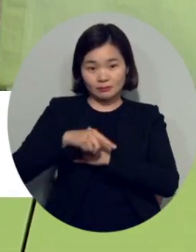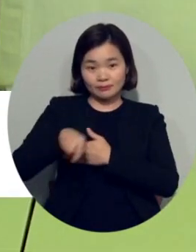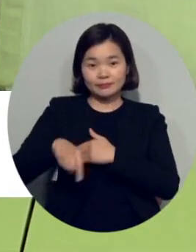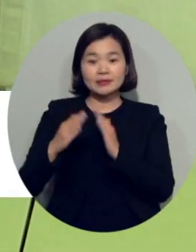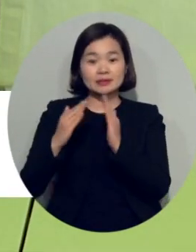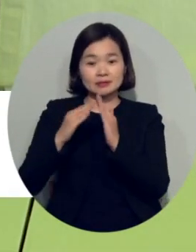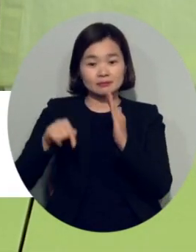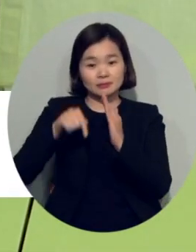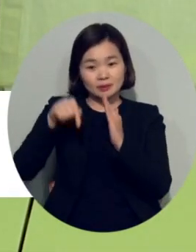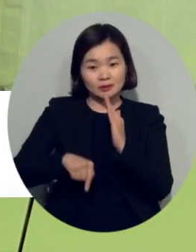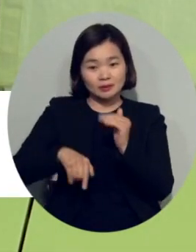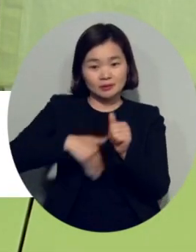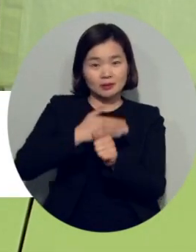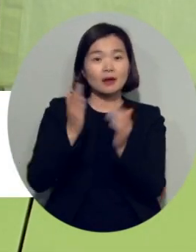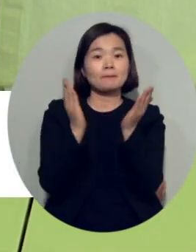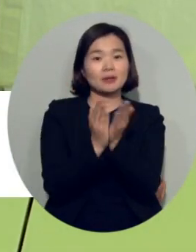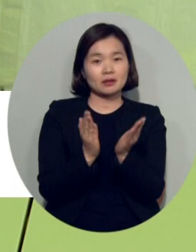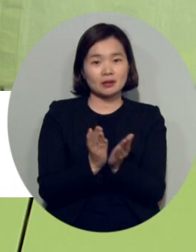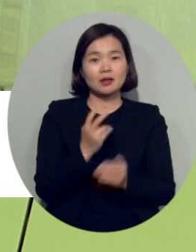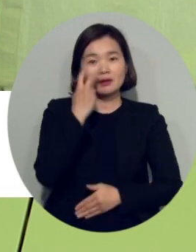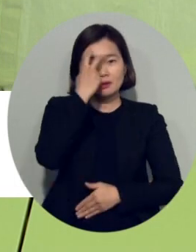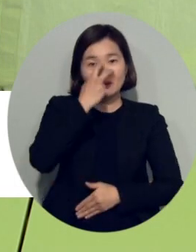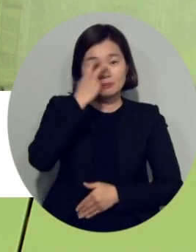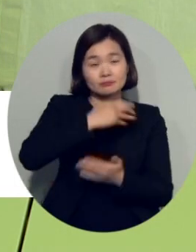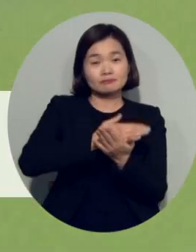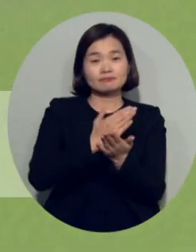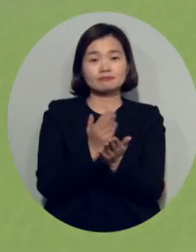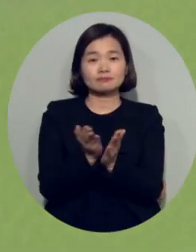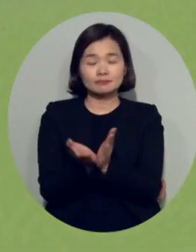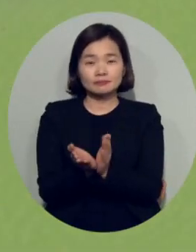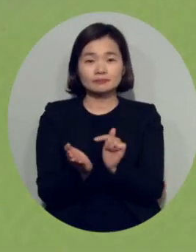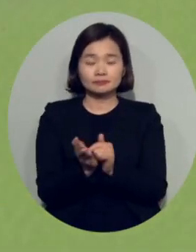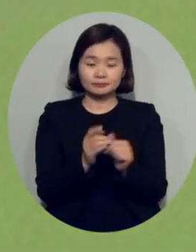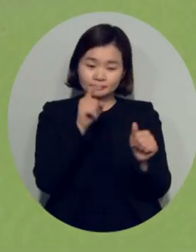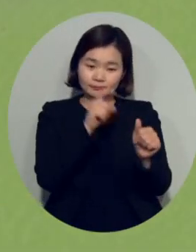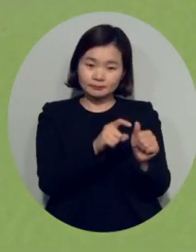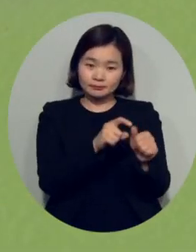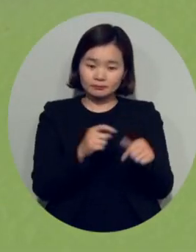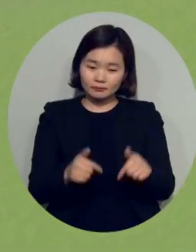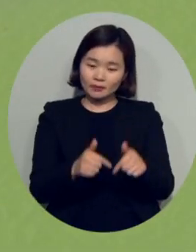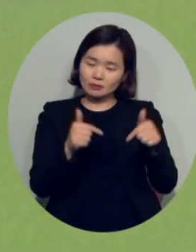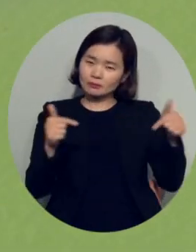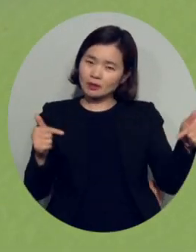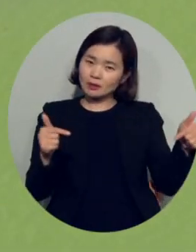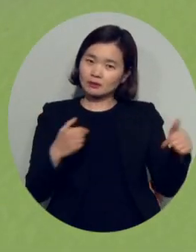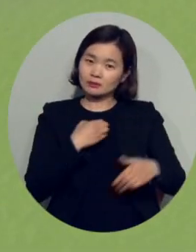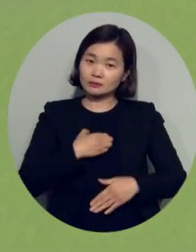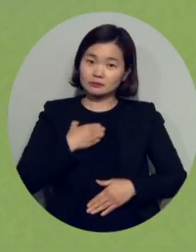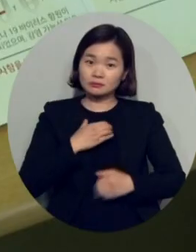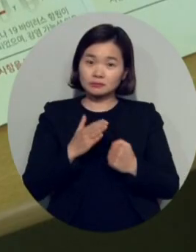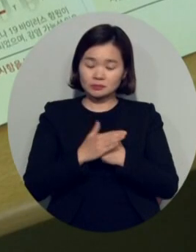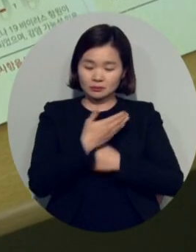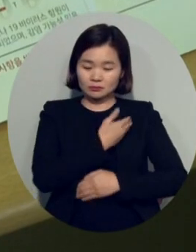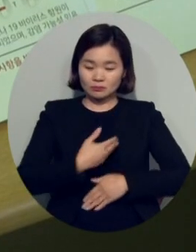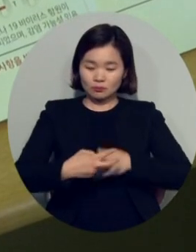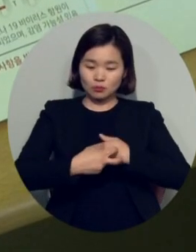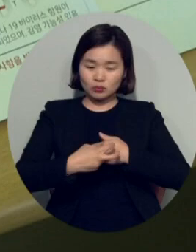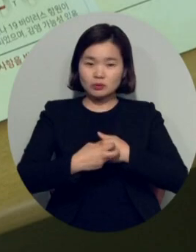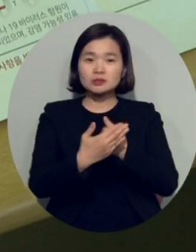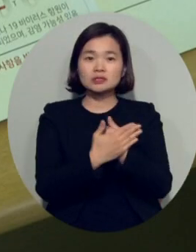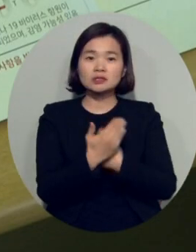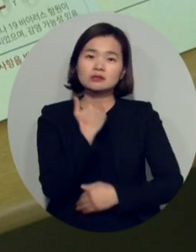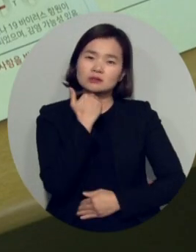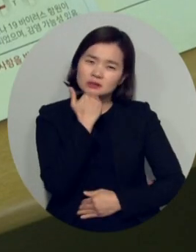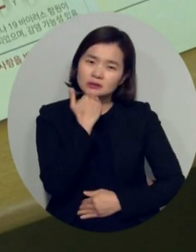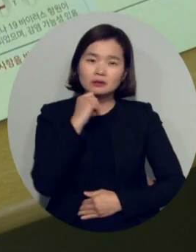등 상황에 맞춰 검사 장소를 다양화합니다. 확진자 급증이 예상돼 이제는 보건소의 지원만 기다릴